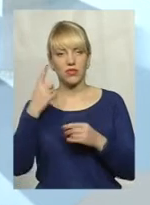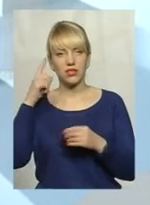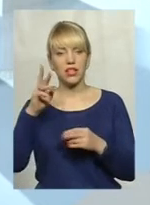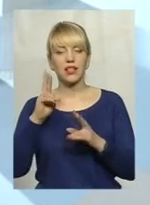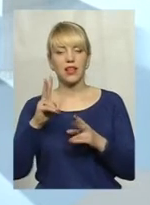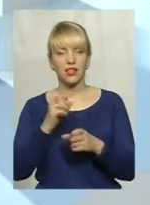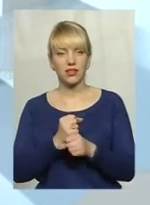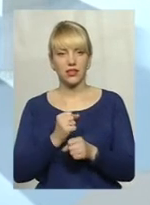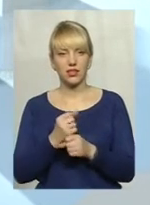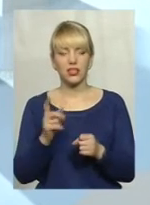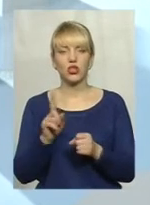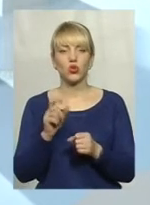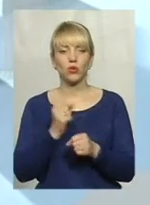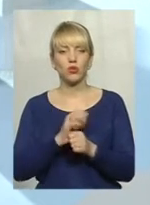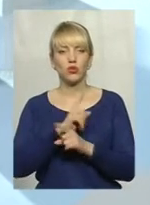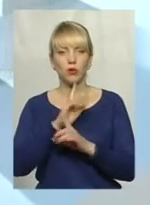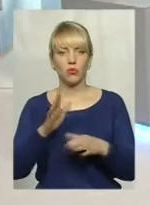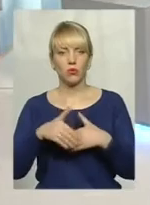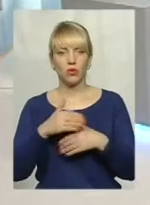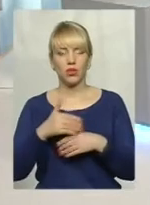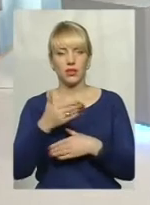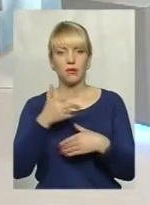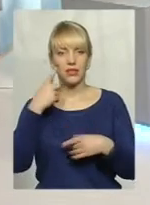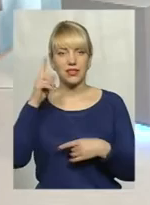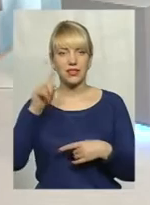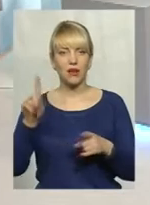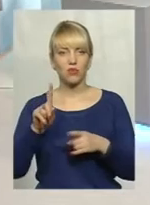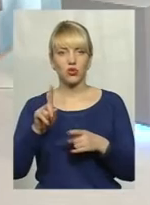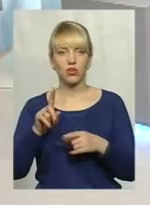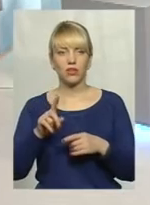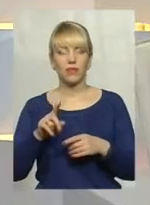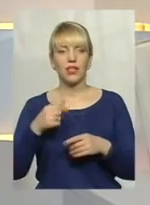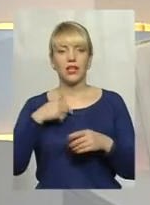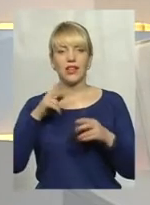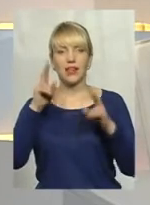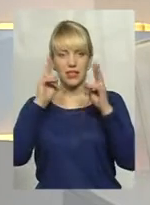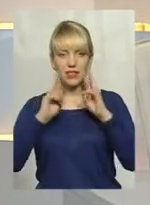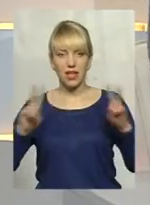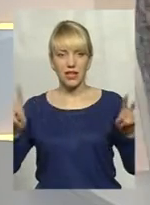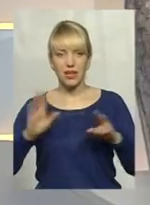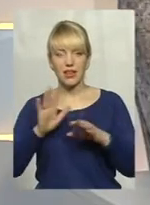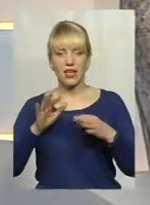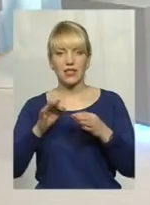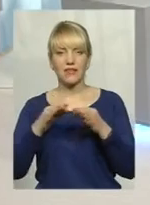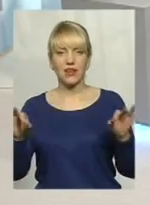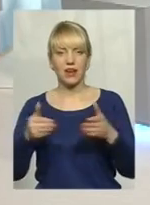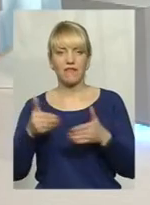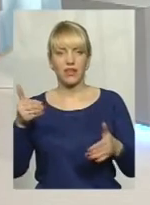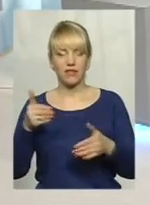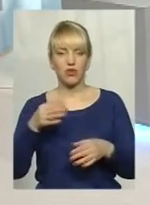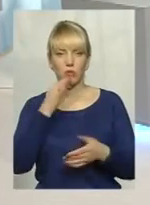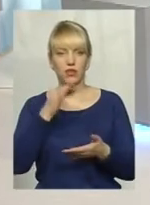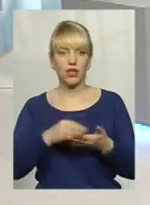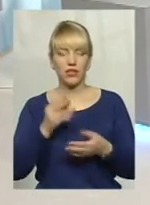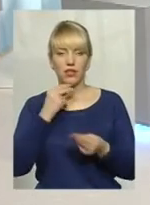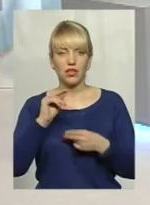робити, щоб, ну, не було покарання. Тому що, ну, ми знаємо, що найкраще... Незнання не звільняє від відповідальності, правильно ж? Так, і найкраще